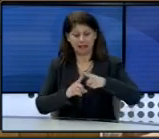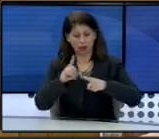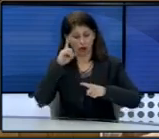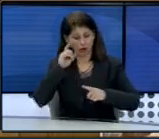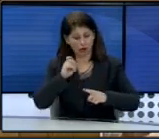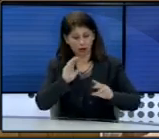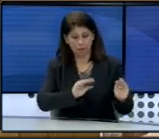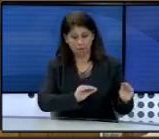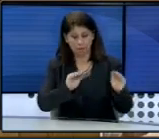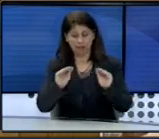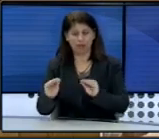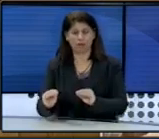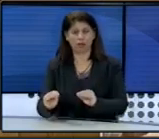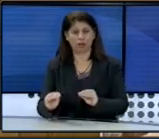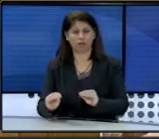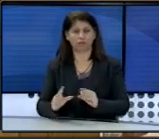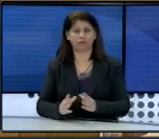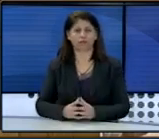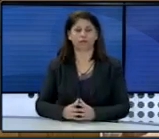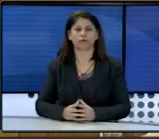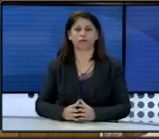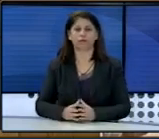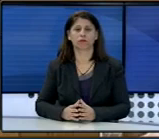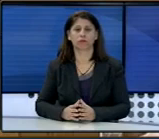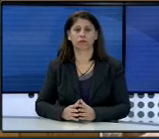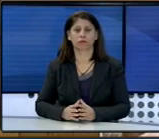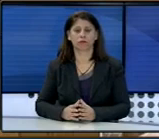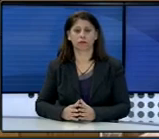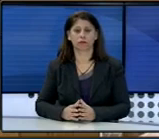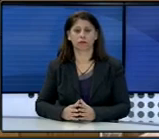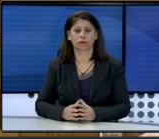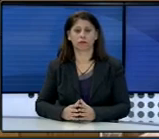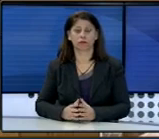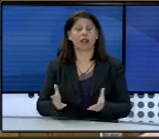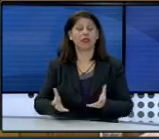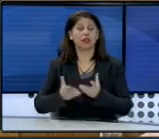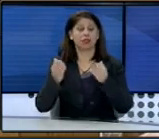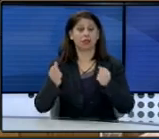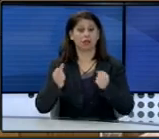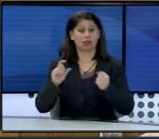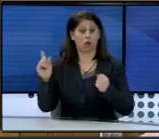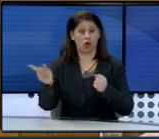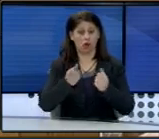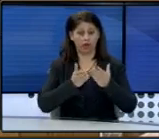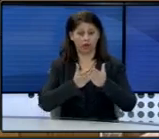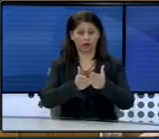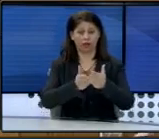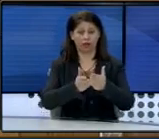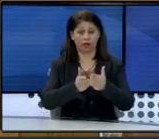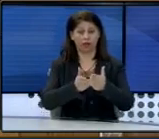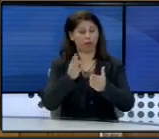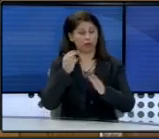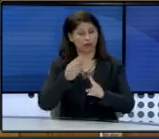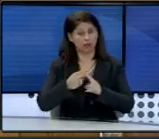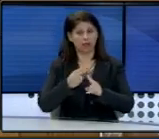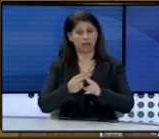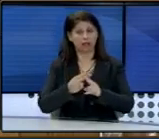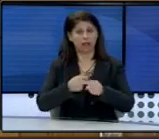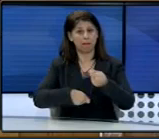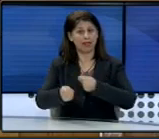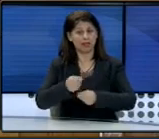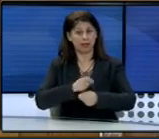τεχνογνωσίας και ότι δεν εξασφαλίζονται σε όλες τις φρεγάτες κρίσιμες επιχειρησιακές δυνατότητες που χρειάζεται το